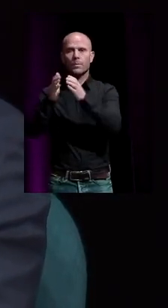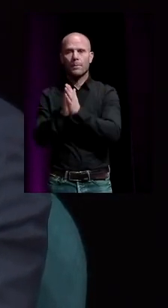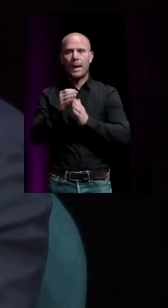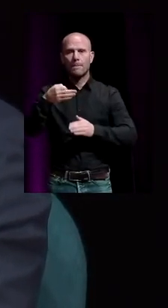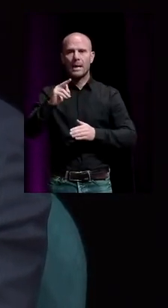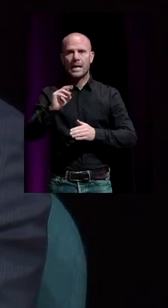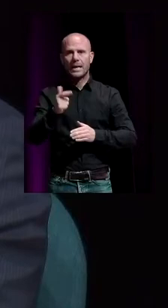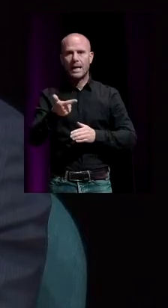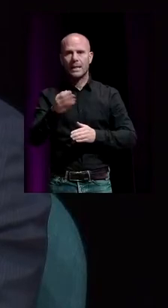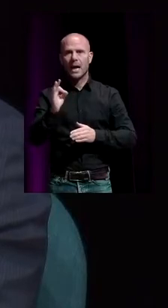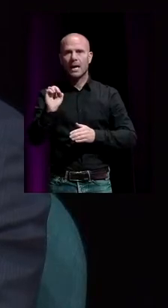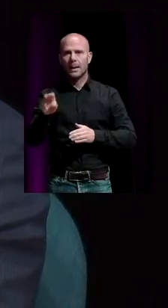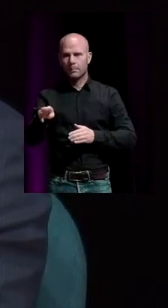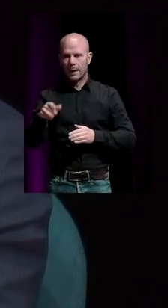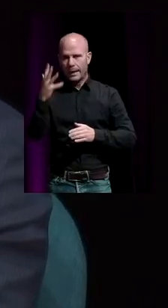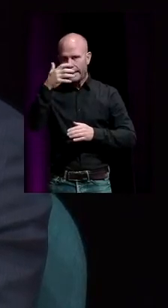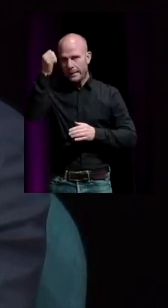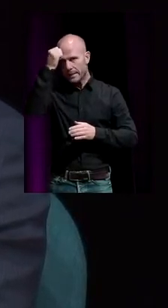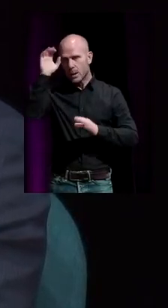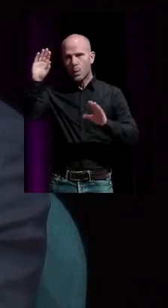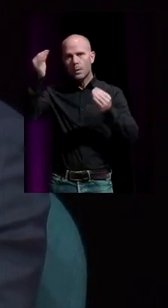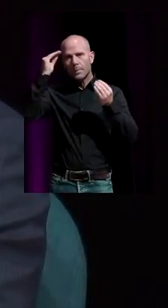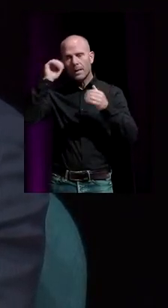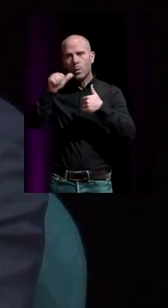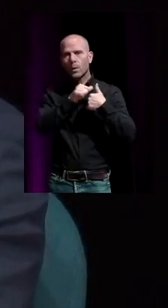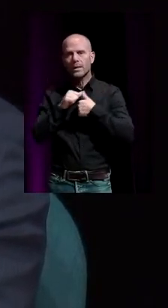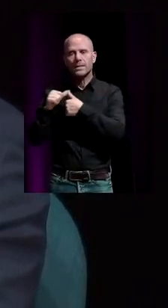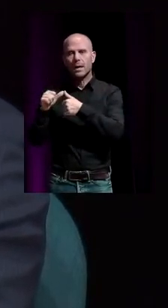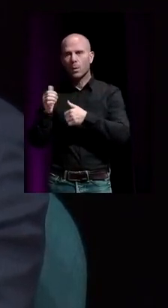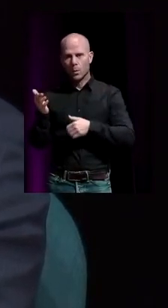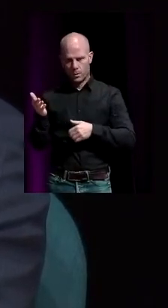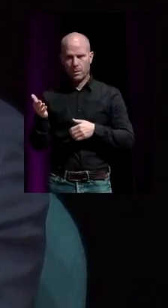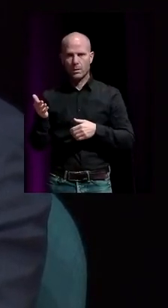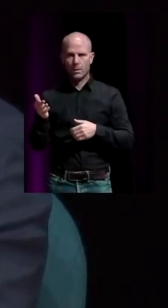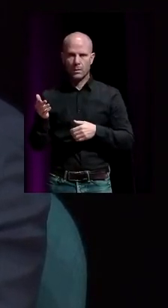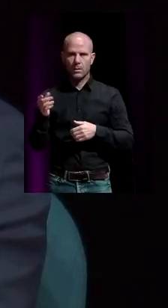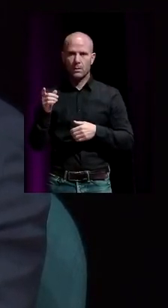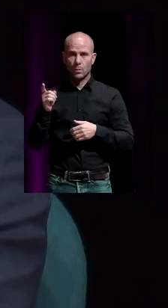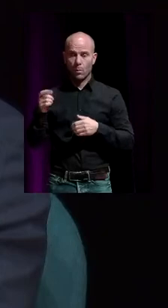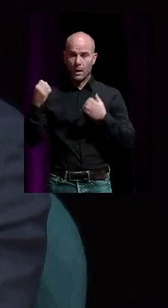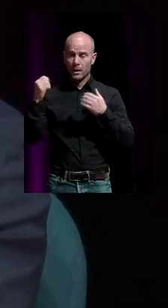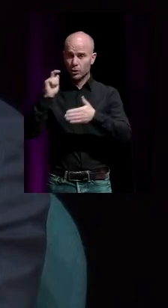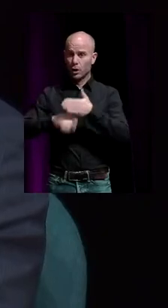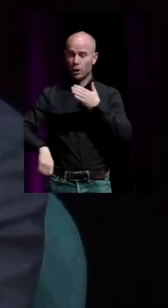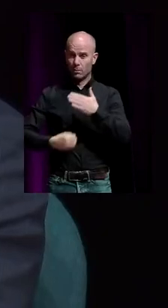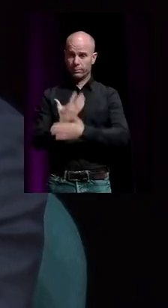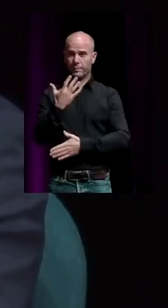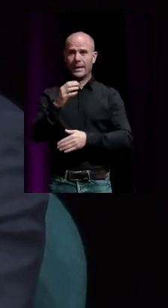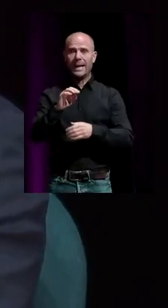Pratham, som är en indisk utbildningsorganisation, verksamt sedan